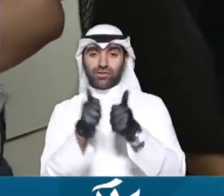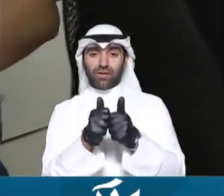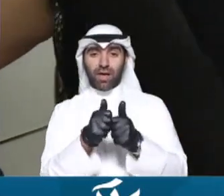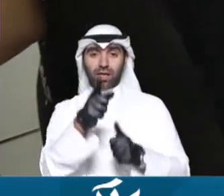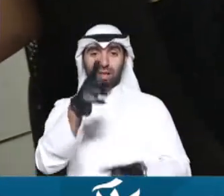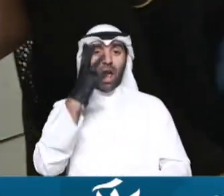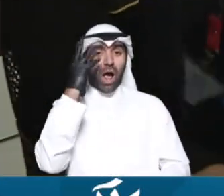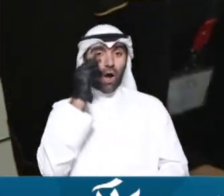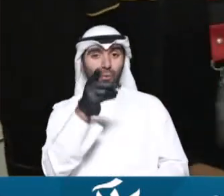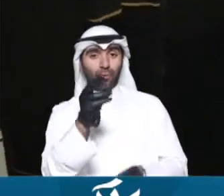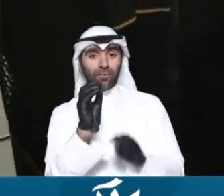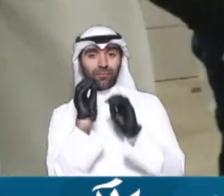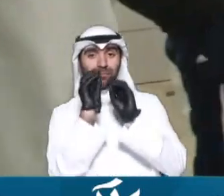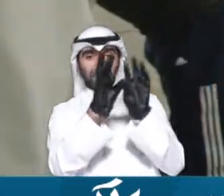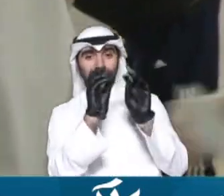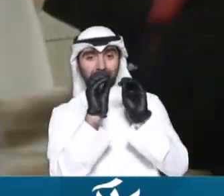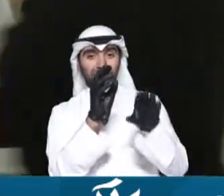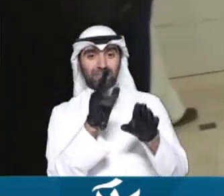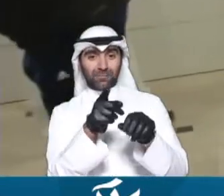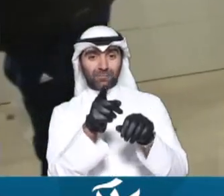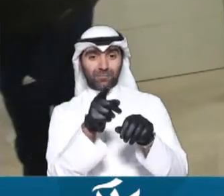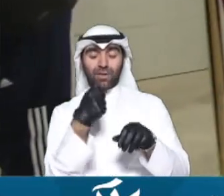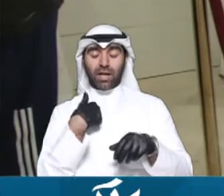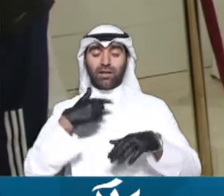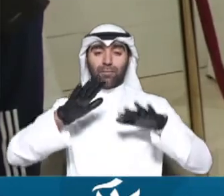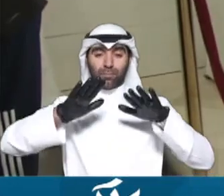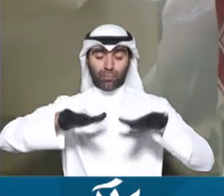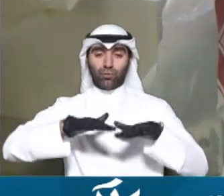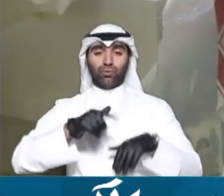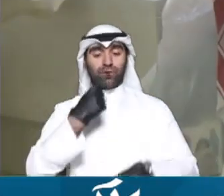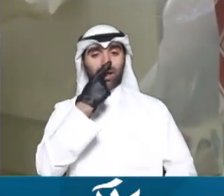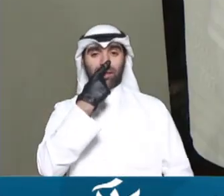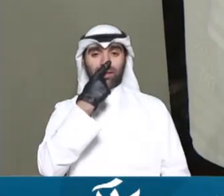في الخارج، في خطوة عززت روح المسؤولية.